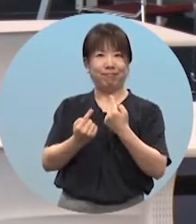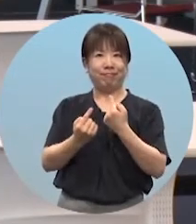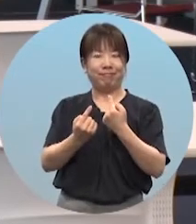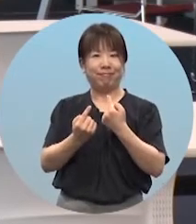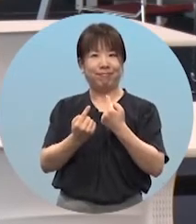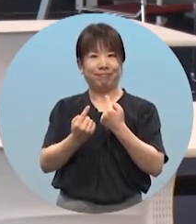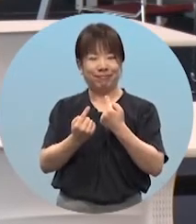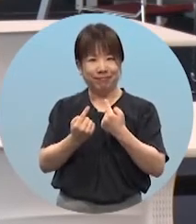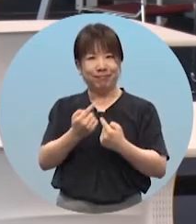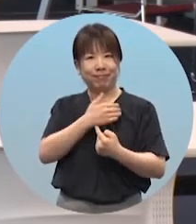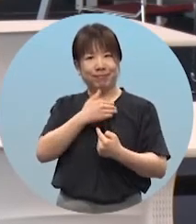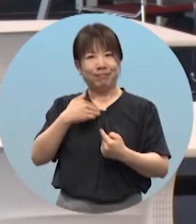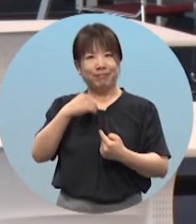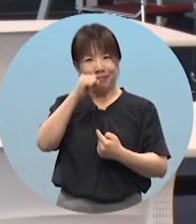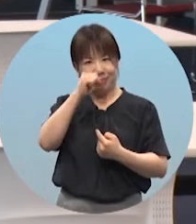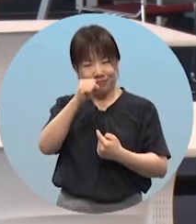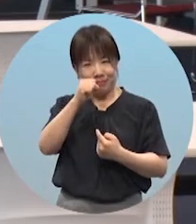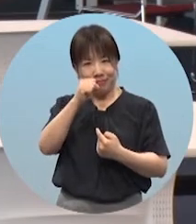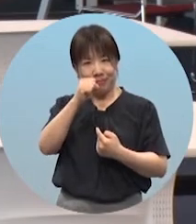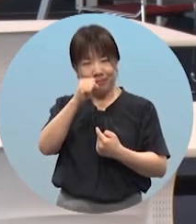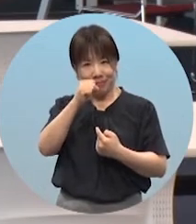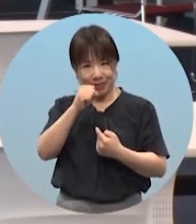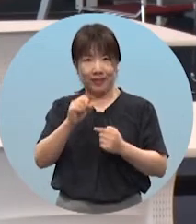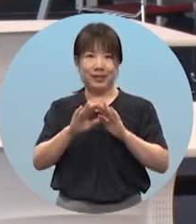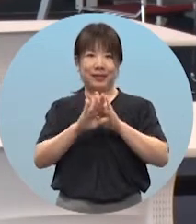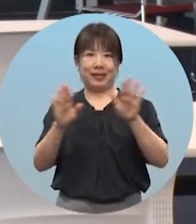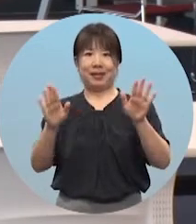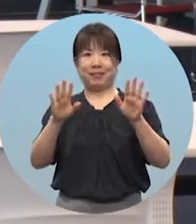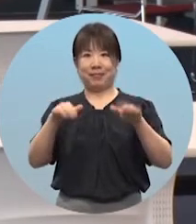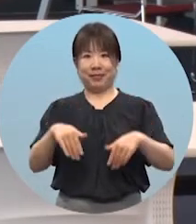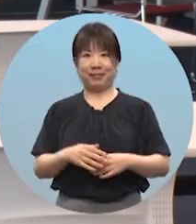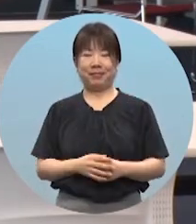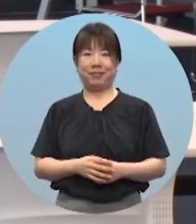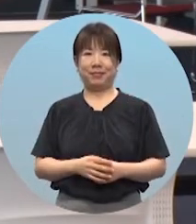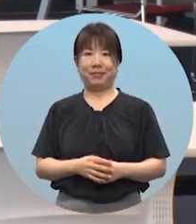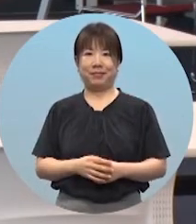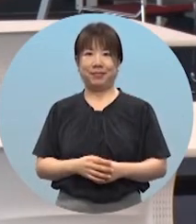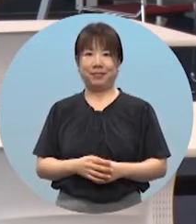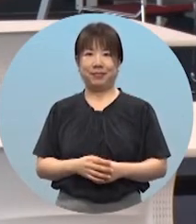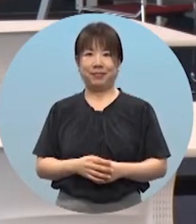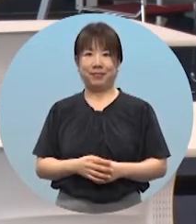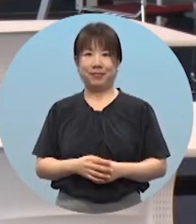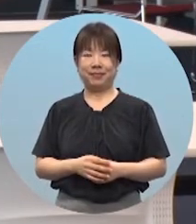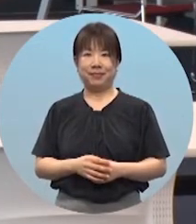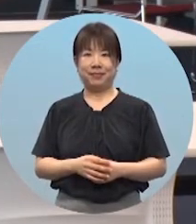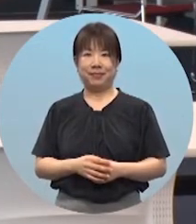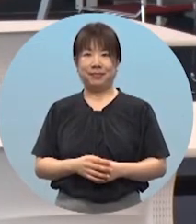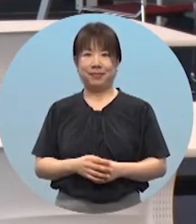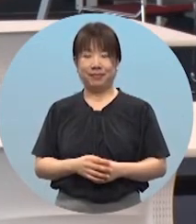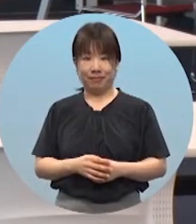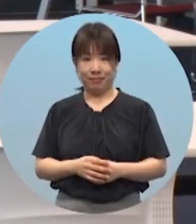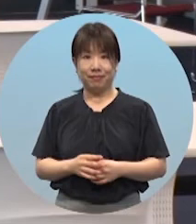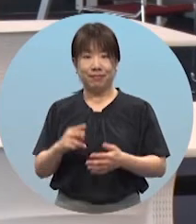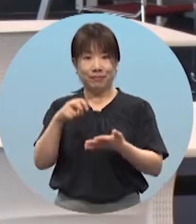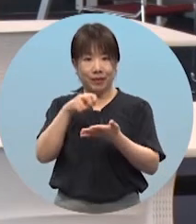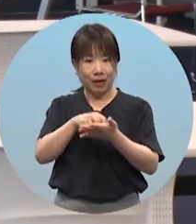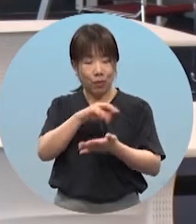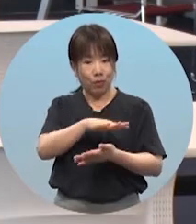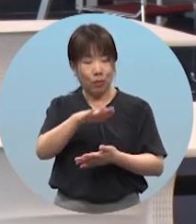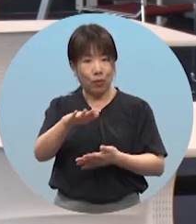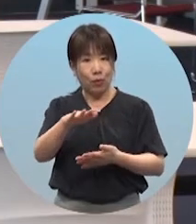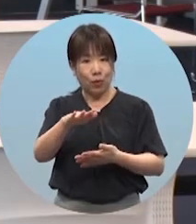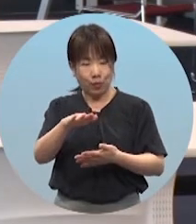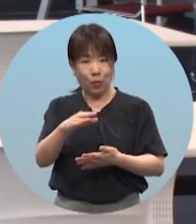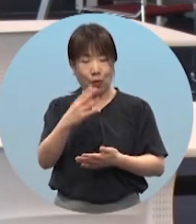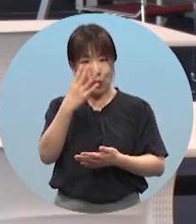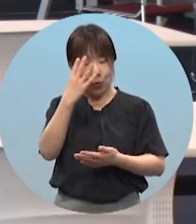る。でそういうのを目標にして、開催したわけですけども、すごく、興味深そう